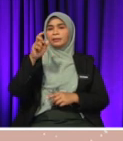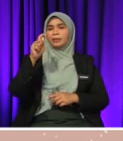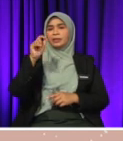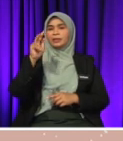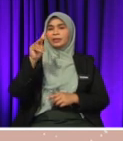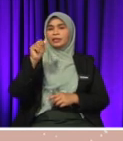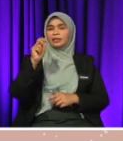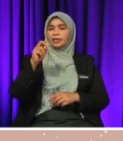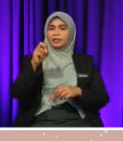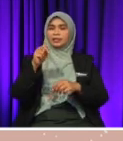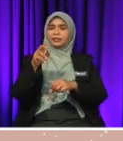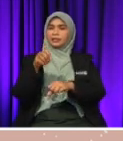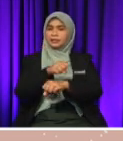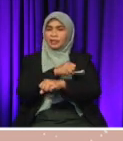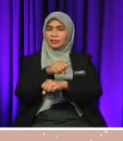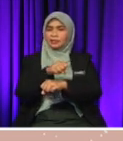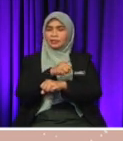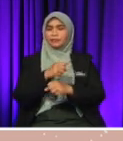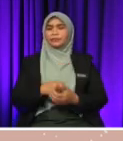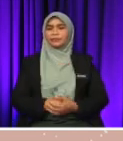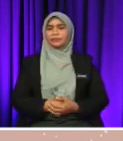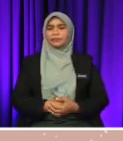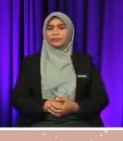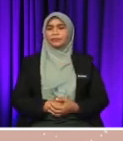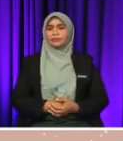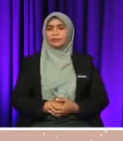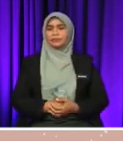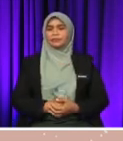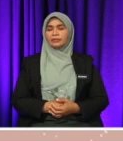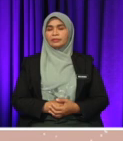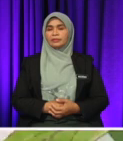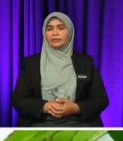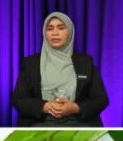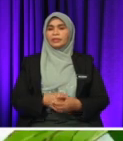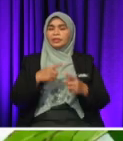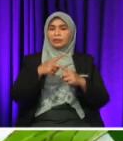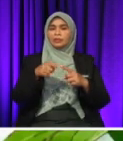yang mengekang bahasa tangannya selama ini menggerakkan ke wudhu dan salat maksudnya